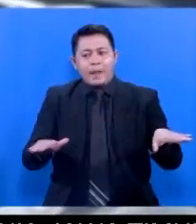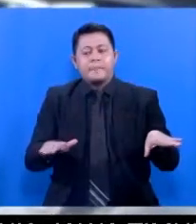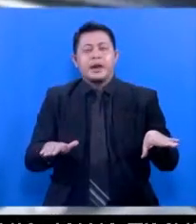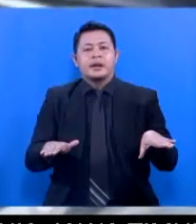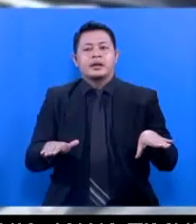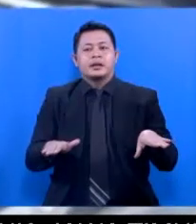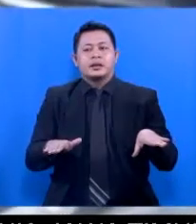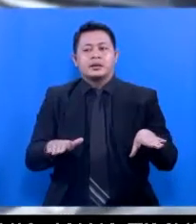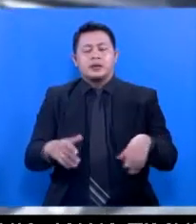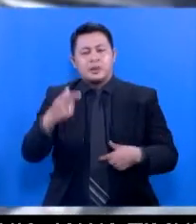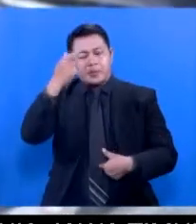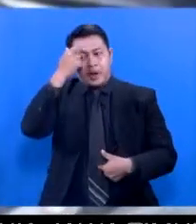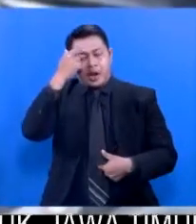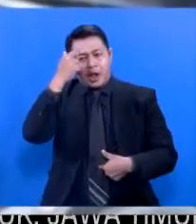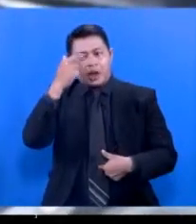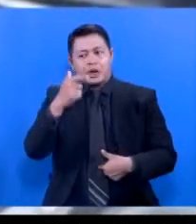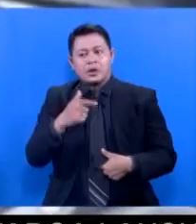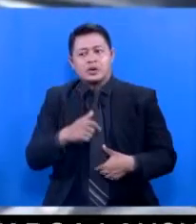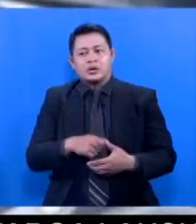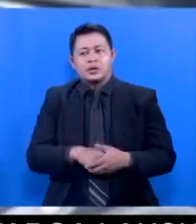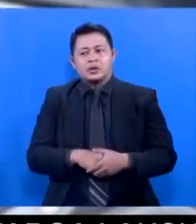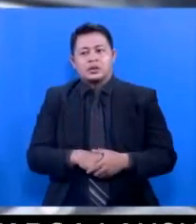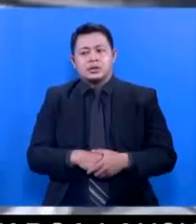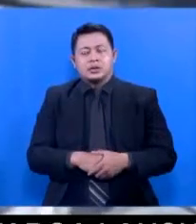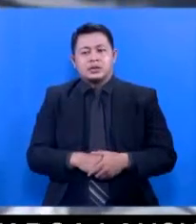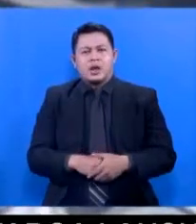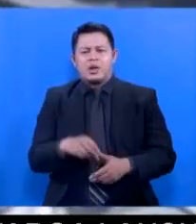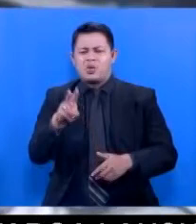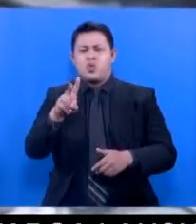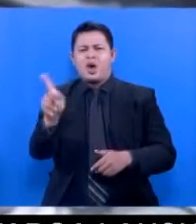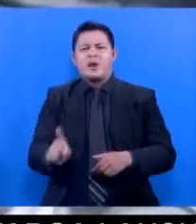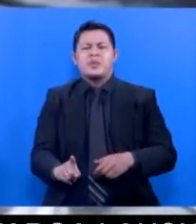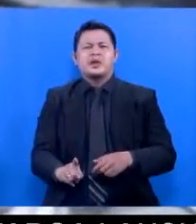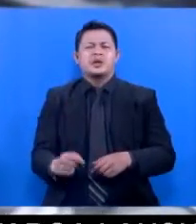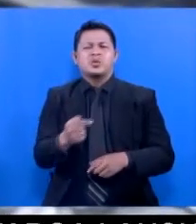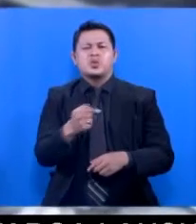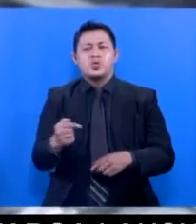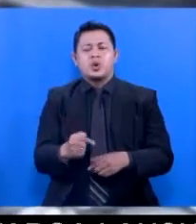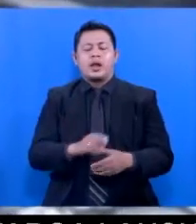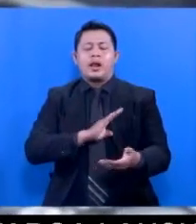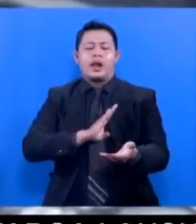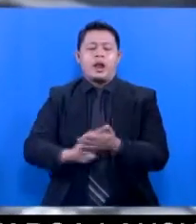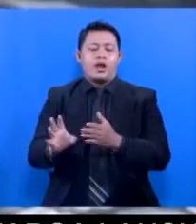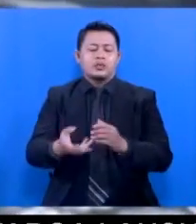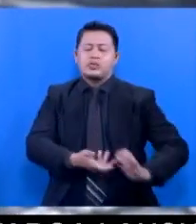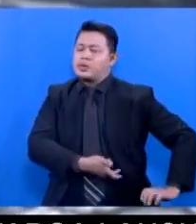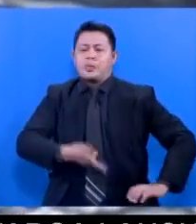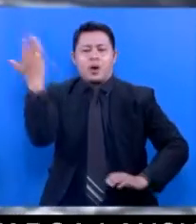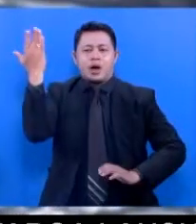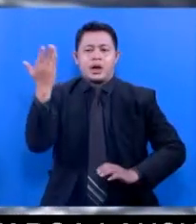motoring pelaku mengincar motor tak sampai dua menit motor korban sudah dibawa kabur oleh pelaku